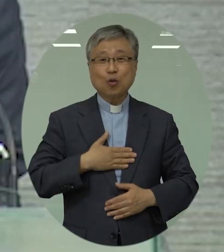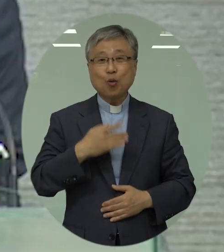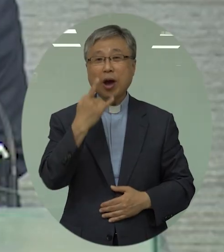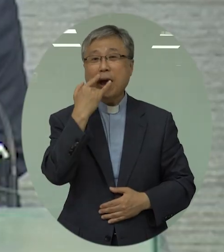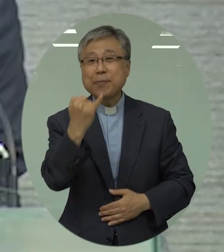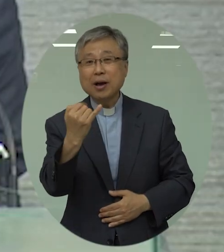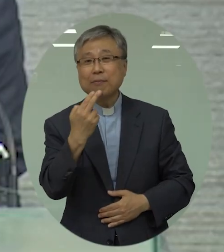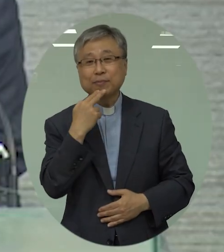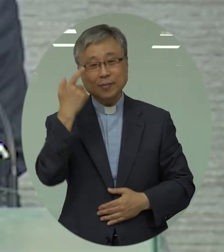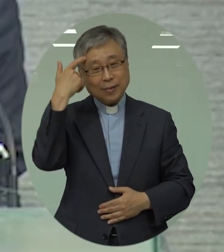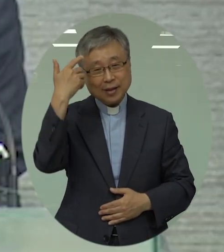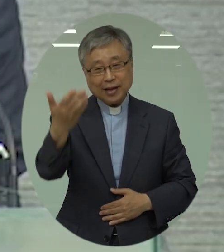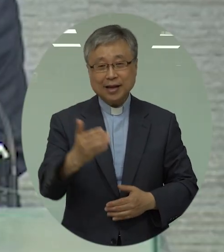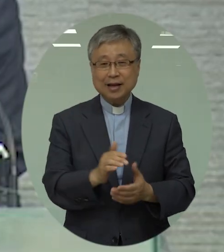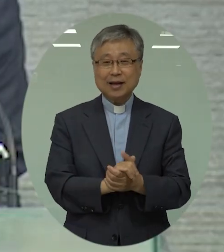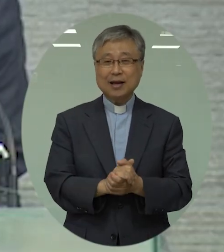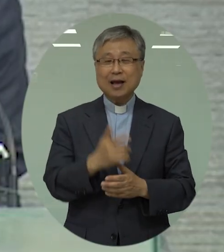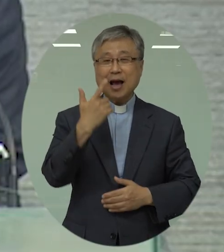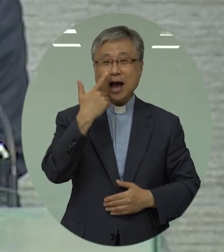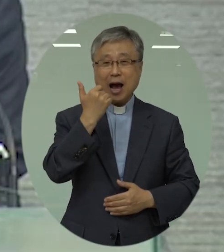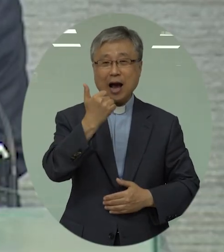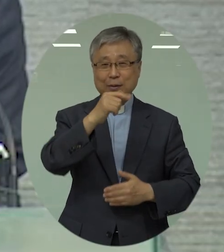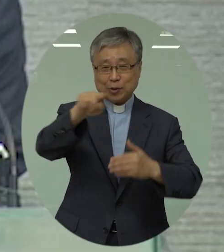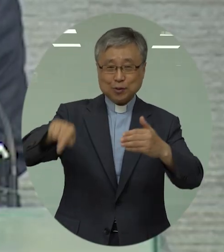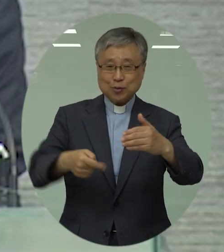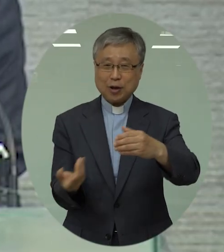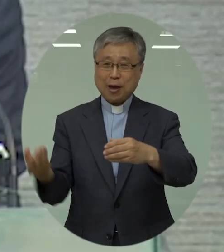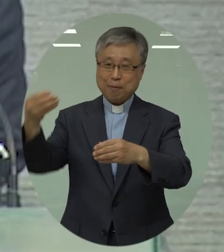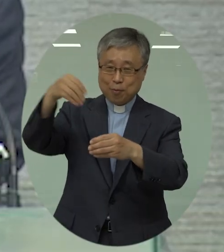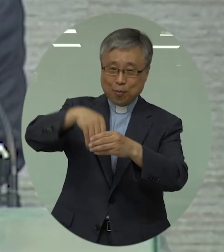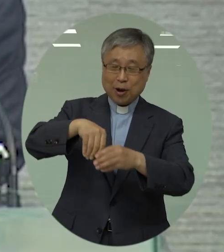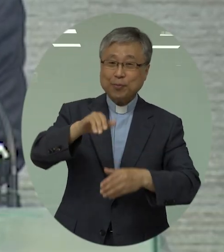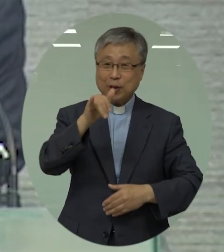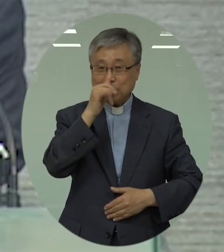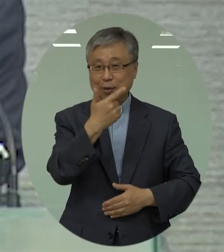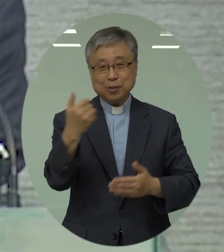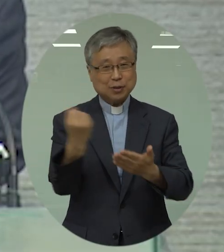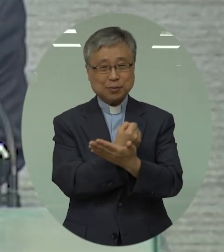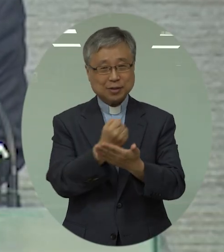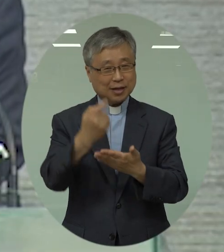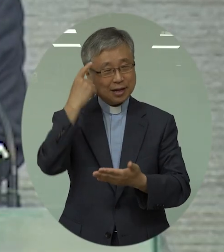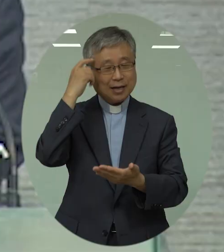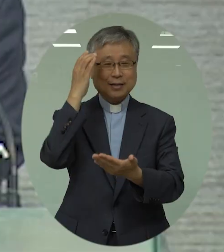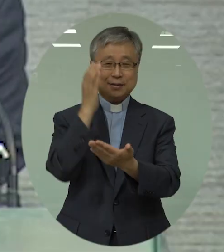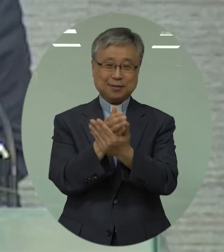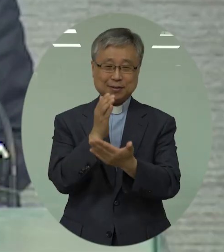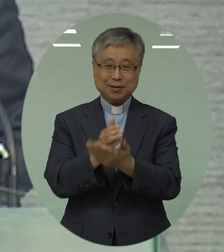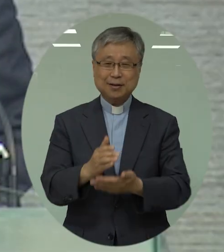없느냐? 아비 속에 포함되어 있다고 그랬어요. 너무 섭섭하게 생각하지 말고.